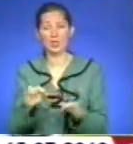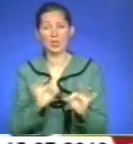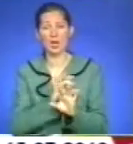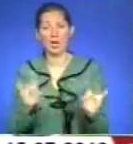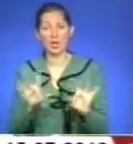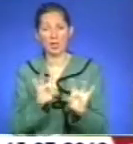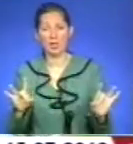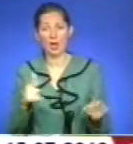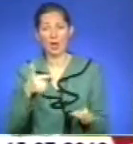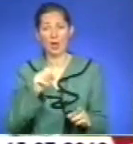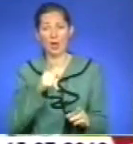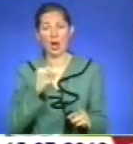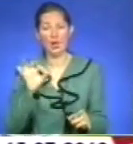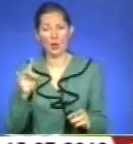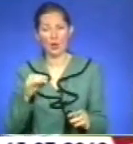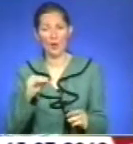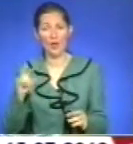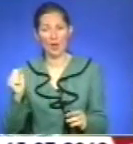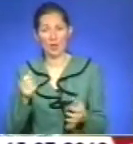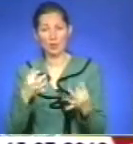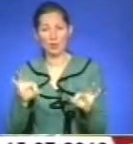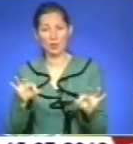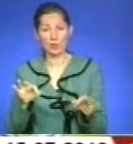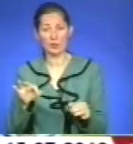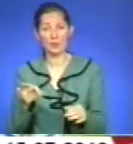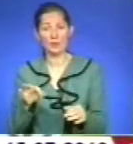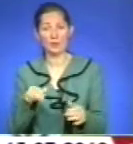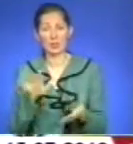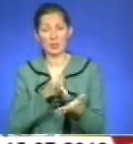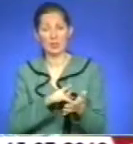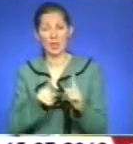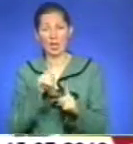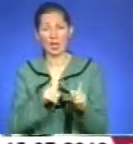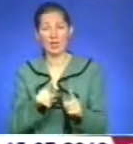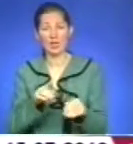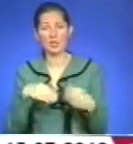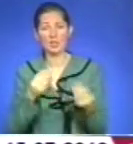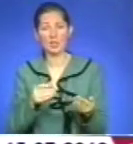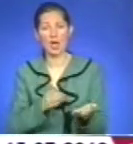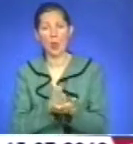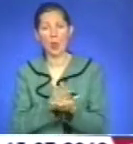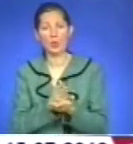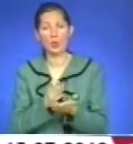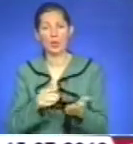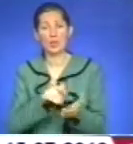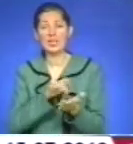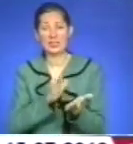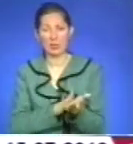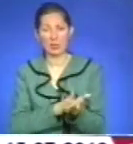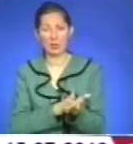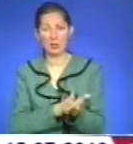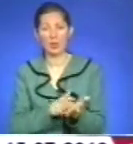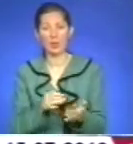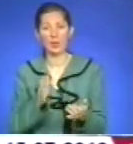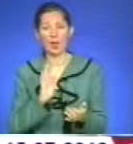дозвіл на газифікацію, ну це от по міській раді. Там будуть надаватися послуги реєстратор, що він колись був в адміністрації, тепер юстиції,